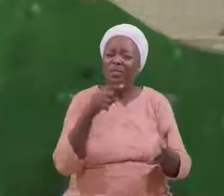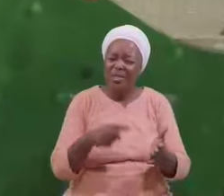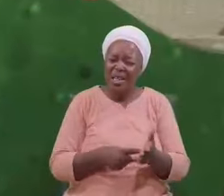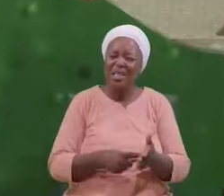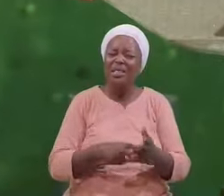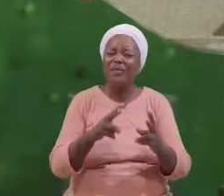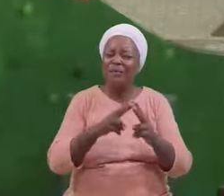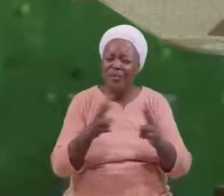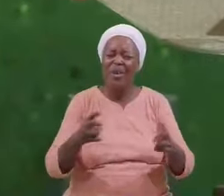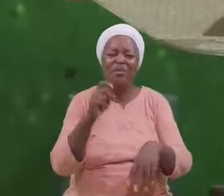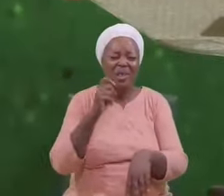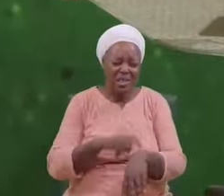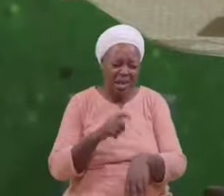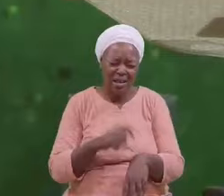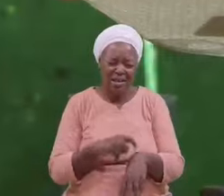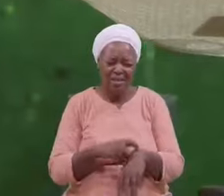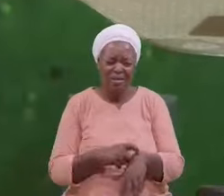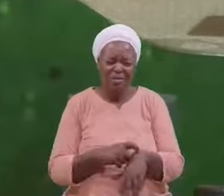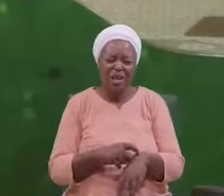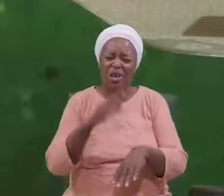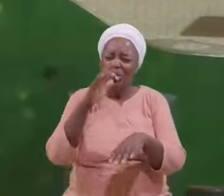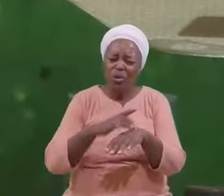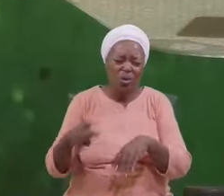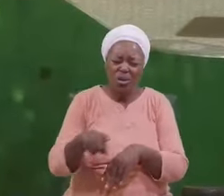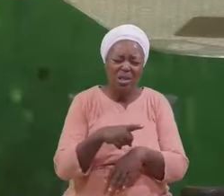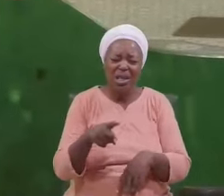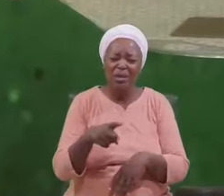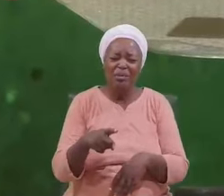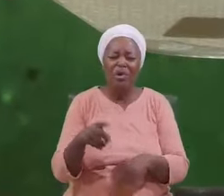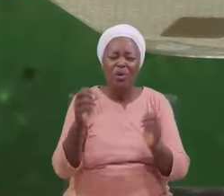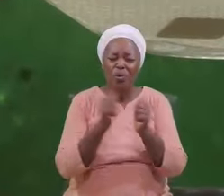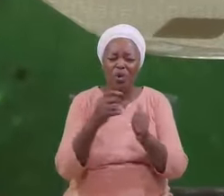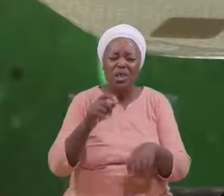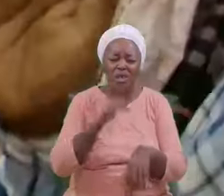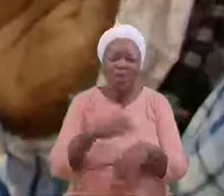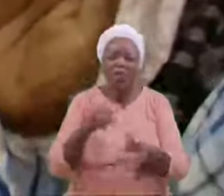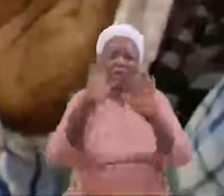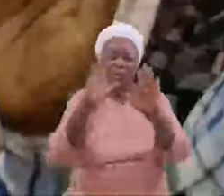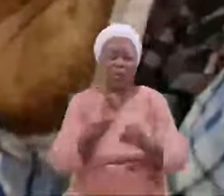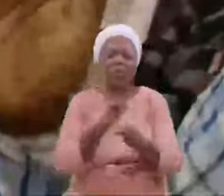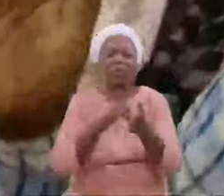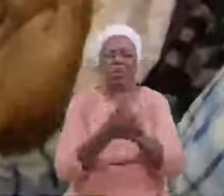en ce jour, à cette heure ici, touche-les avec la touche de miracle.